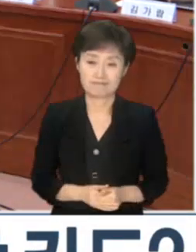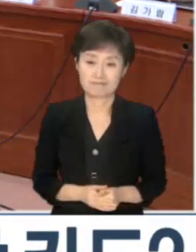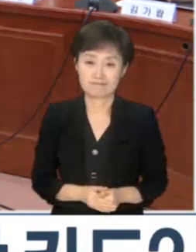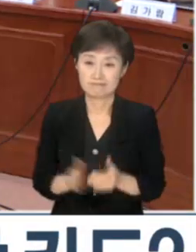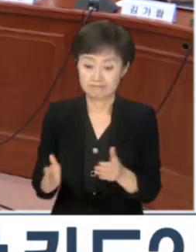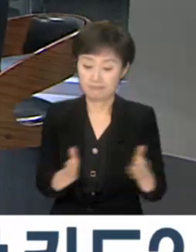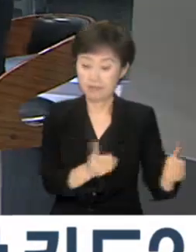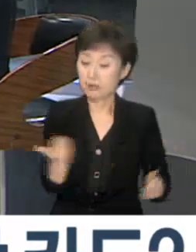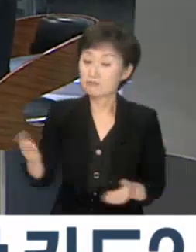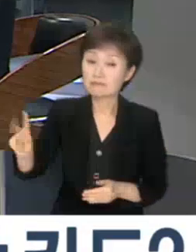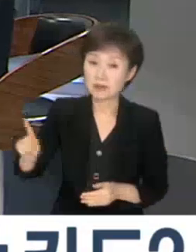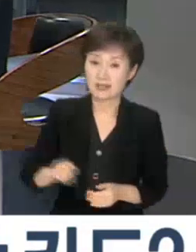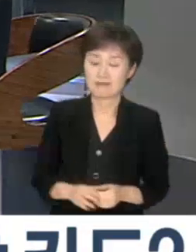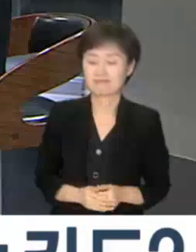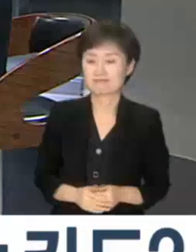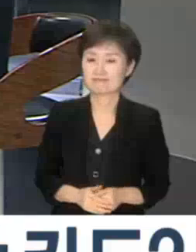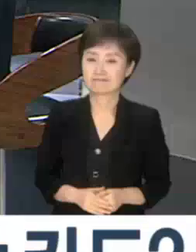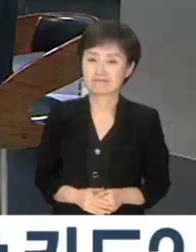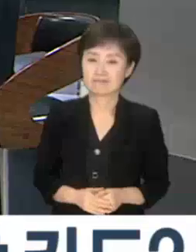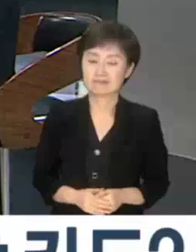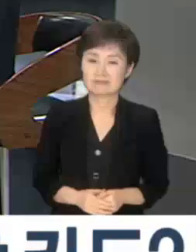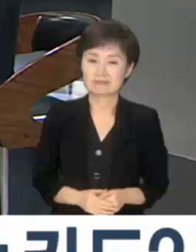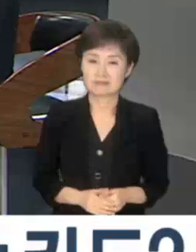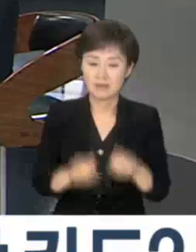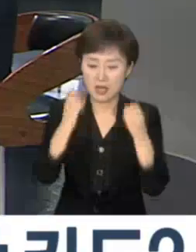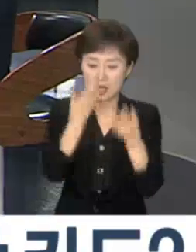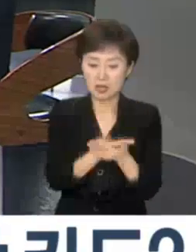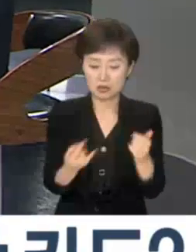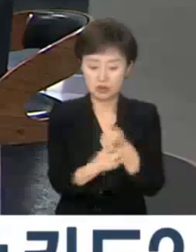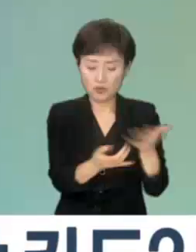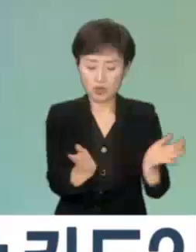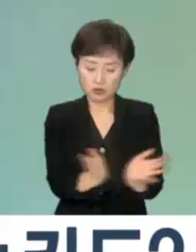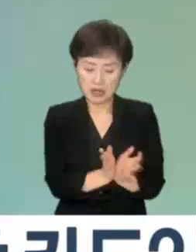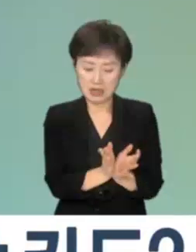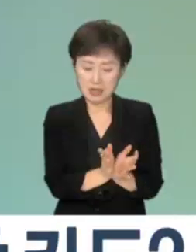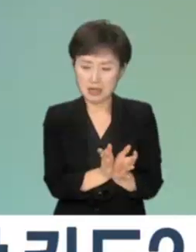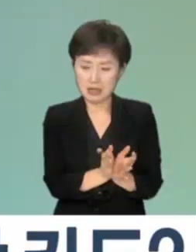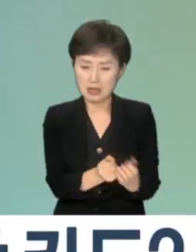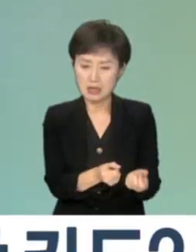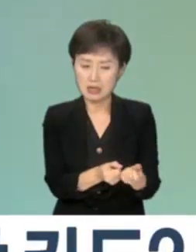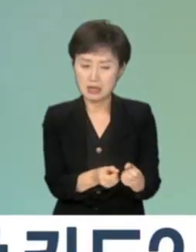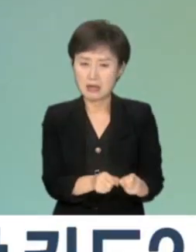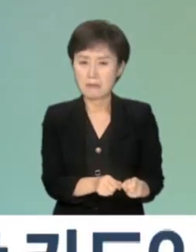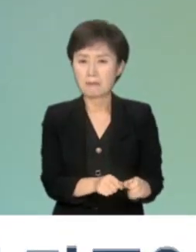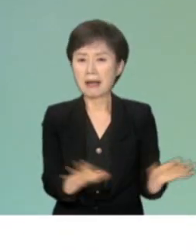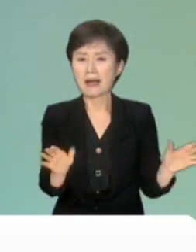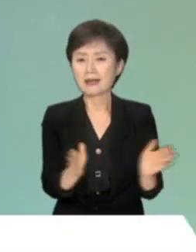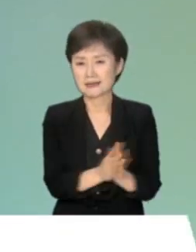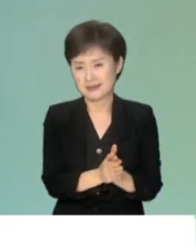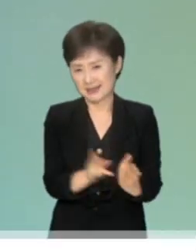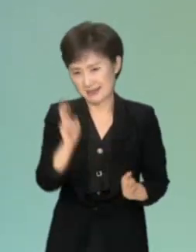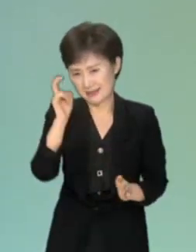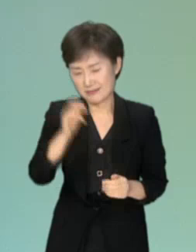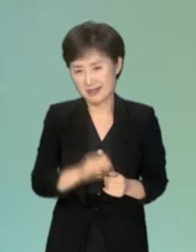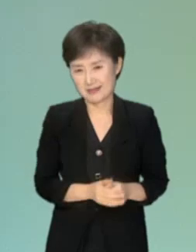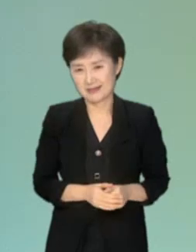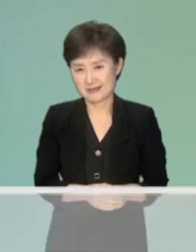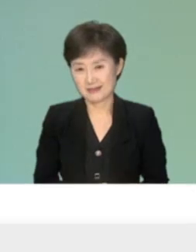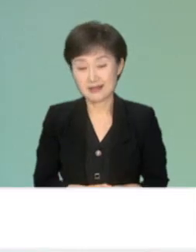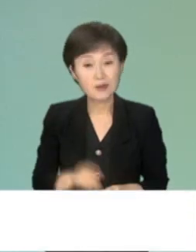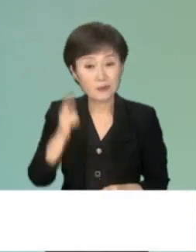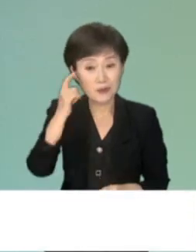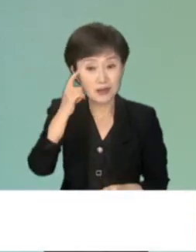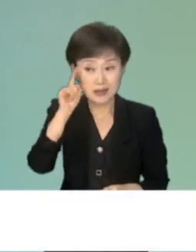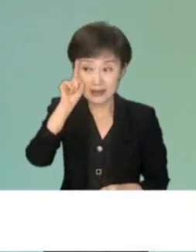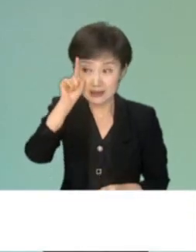될까요? 저는 그 혁신위의 해체 수순을 밟는 거라고 보여집니다. 이미 뭐 이제